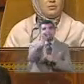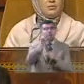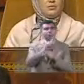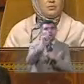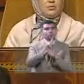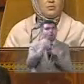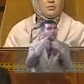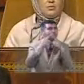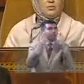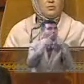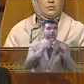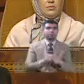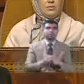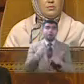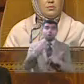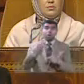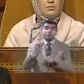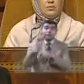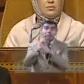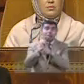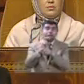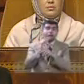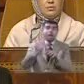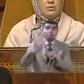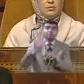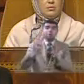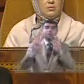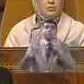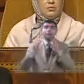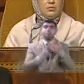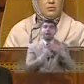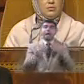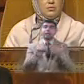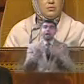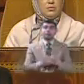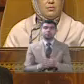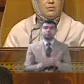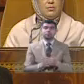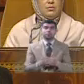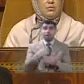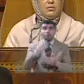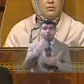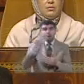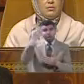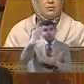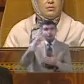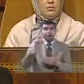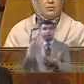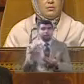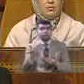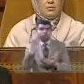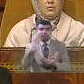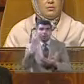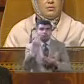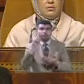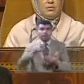مباشرة. اليوم الدين العمومي وصلنا تقريبا 580 مليار ديال الدرهم، ولكن اللي كنلاحظوا للأسف الشديد أن خدمة